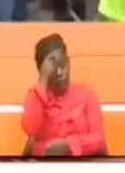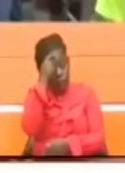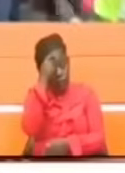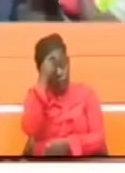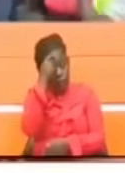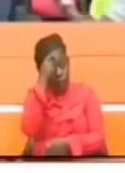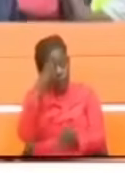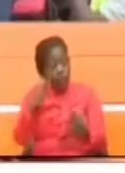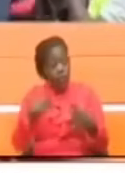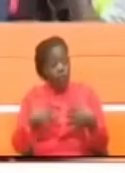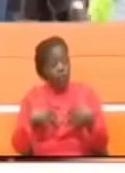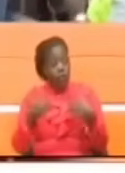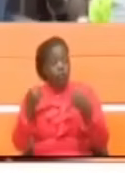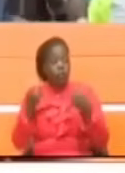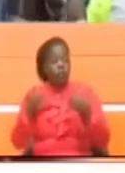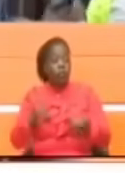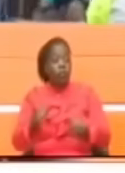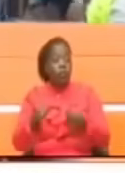hivyo kwa hivyo